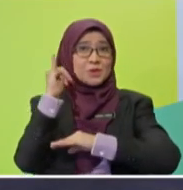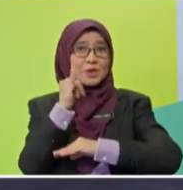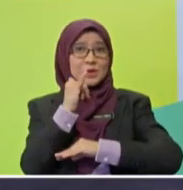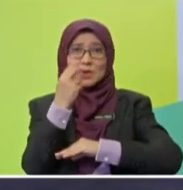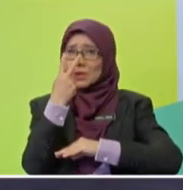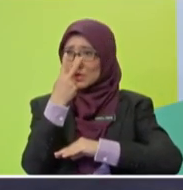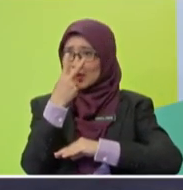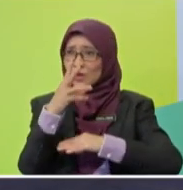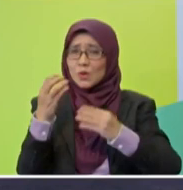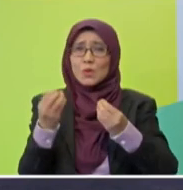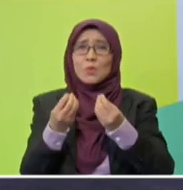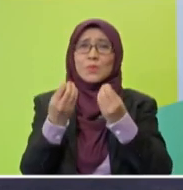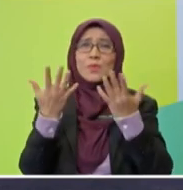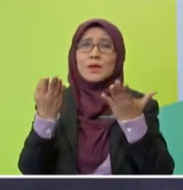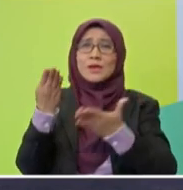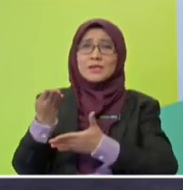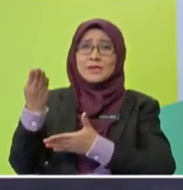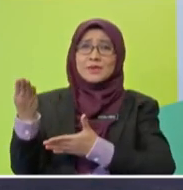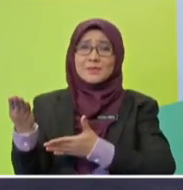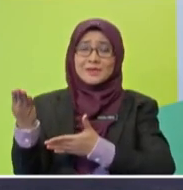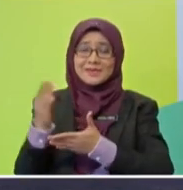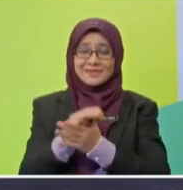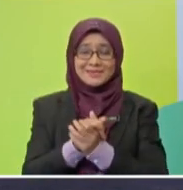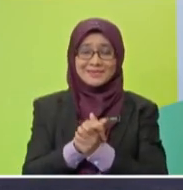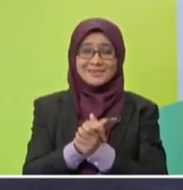ini menarik